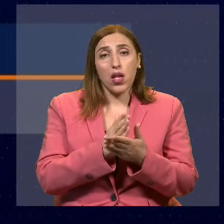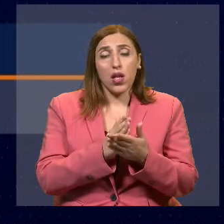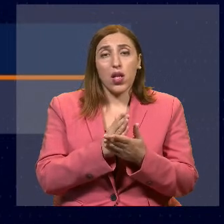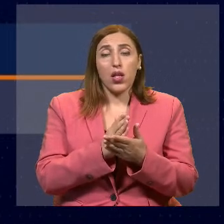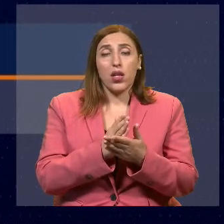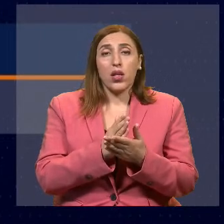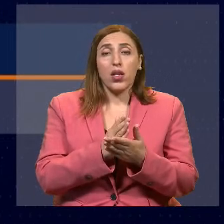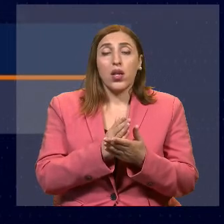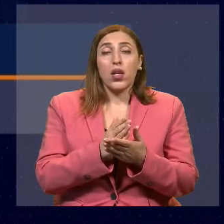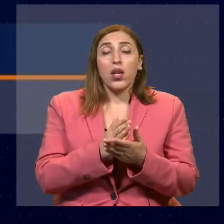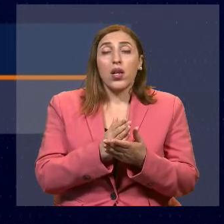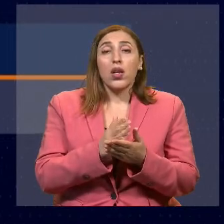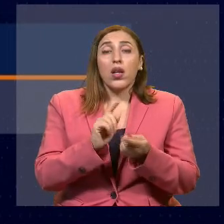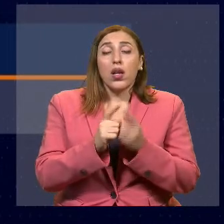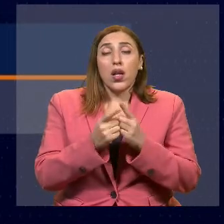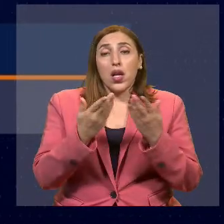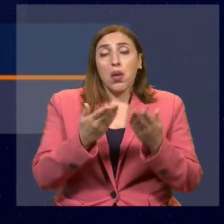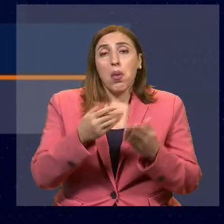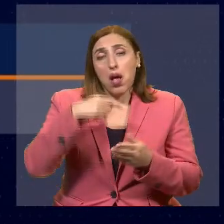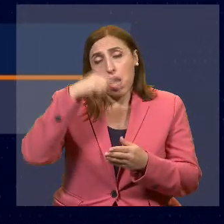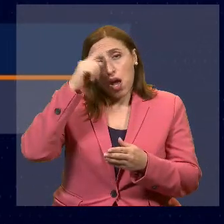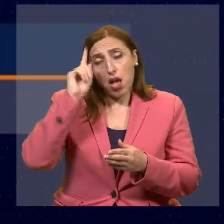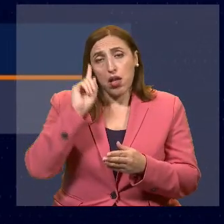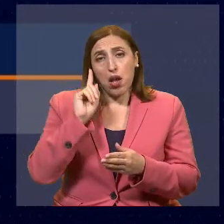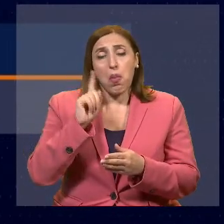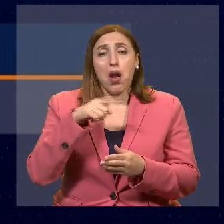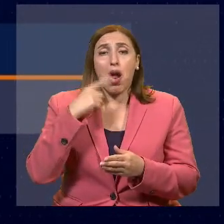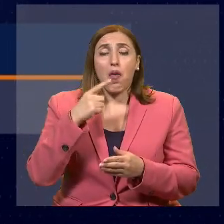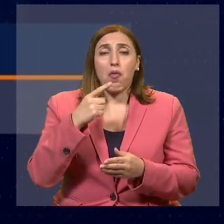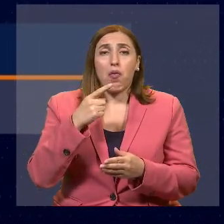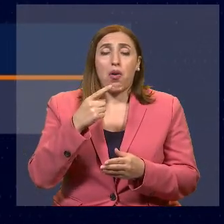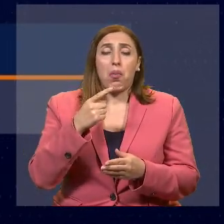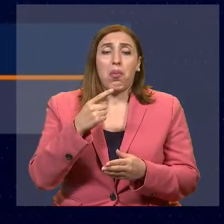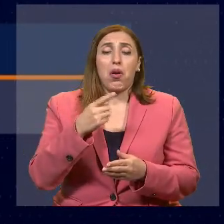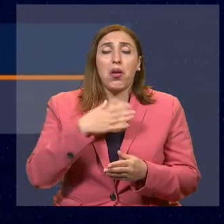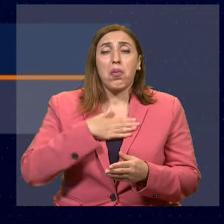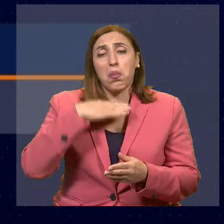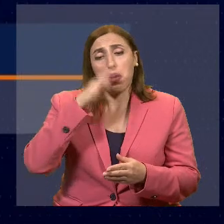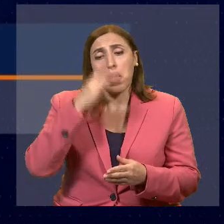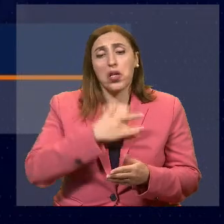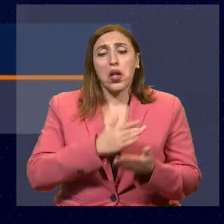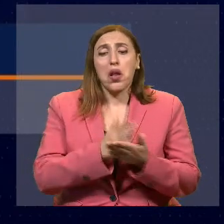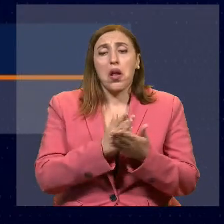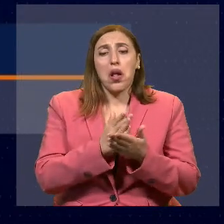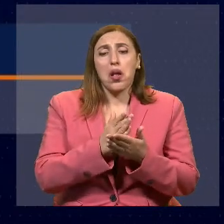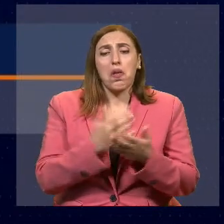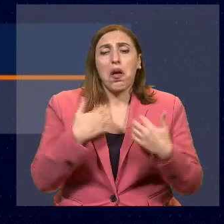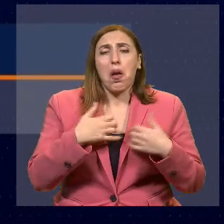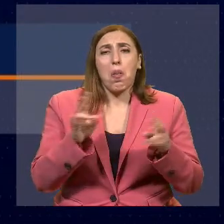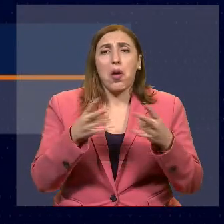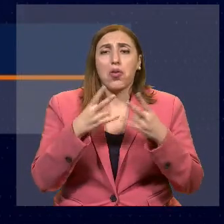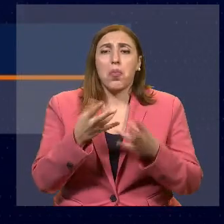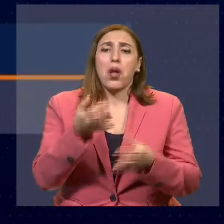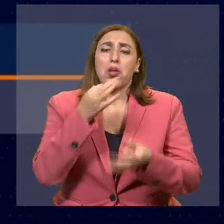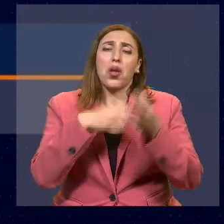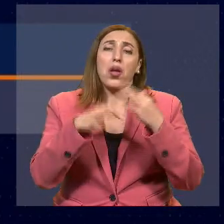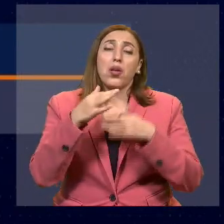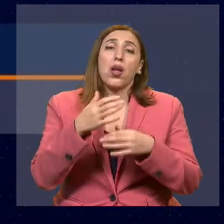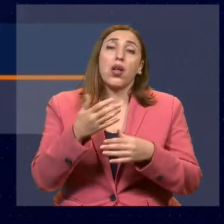գալիս։ Հիմա Ադրբեջանը ասում է վիրահատման ենթակա չի։ Այս պահի, այս փուլում, դեղեր ախմում, դե չգիտեմ,